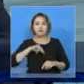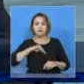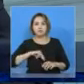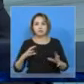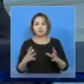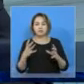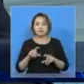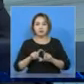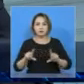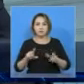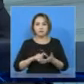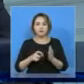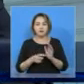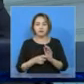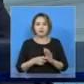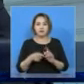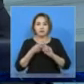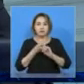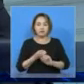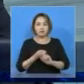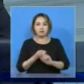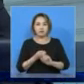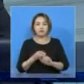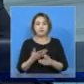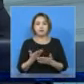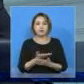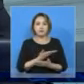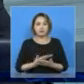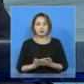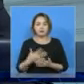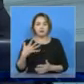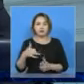реанимациялық кереуеттер. Инфекциялық кереует жүктемесі бізде